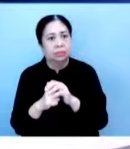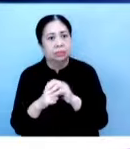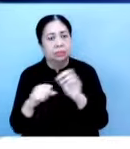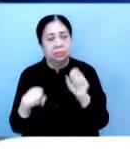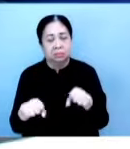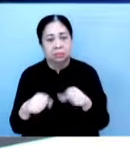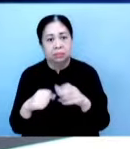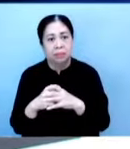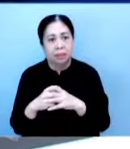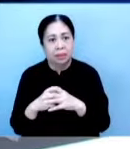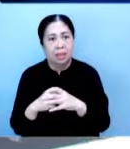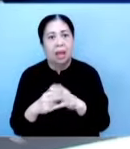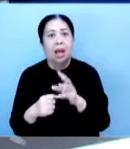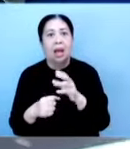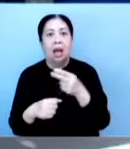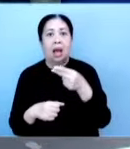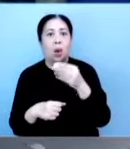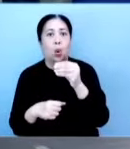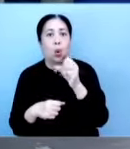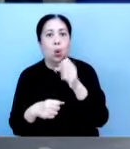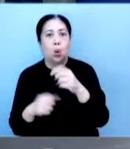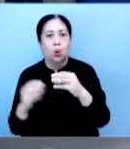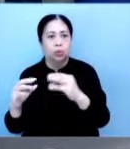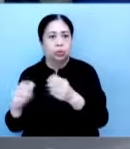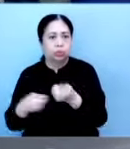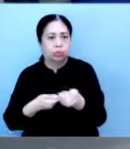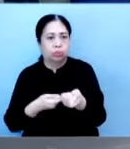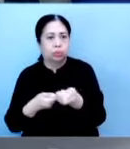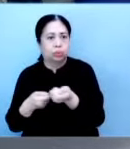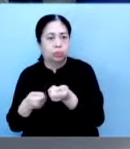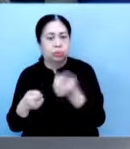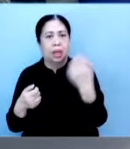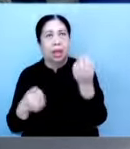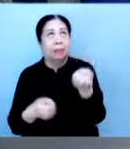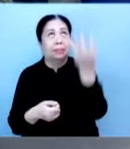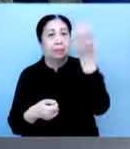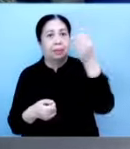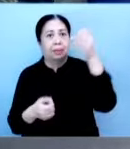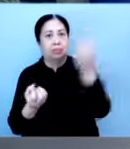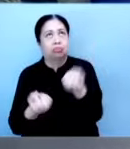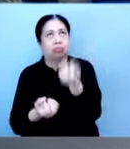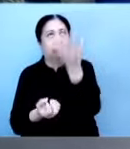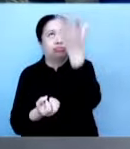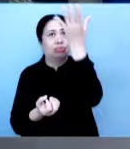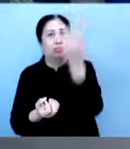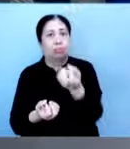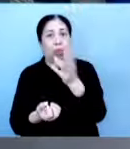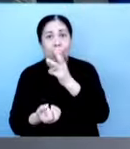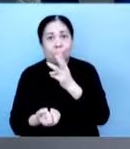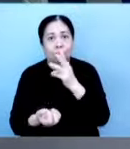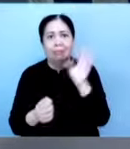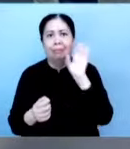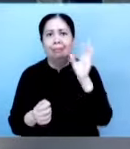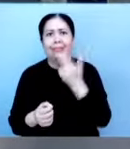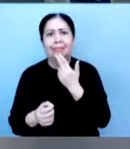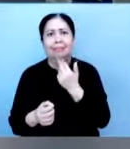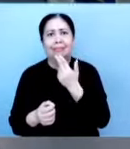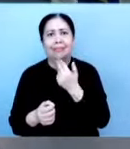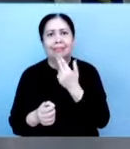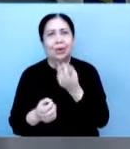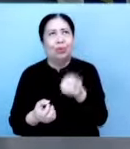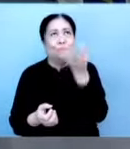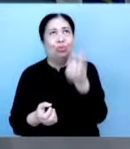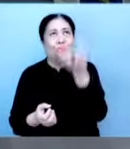ah Garden hose lang kinakabitan namin Ma'am ng mga sprinkler diyan sa mga parang velcro U May Oy Ang cute para naging slide sila